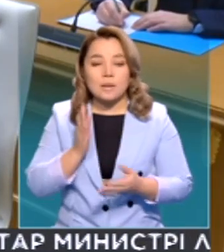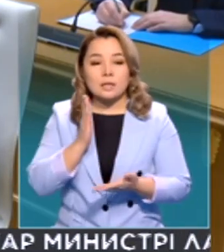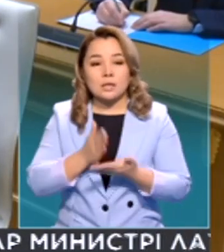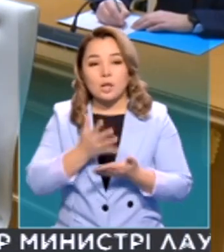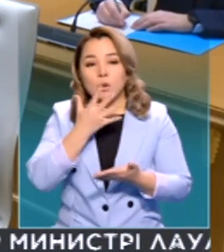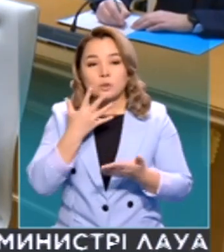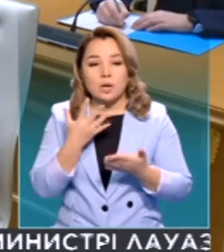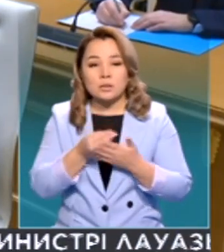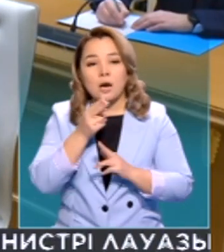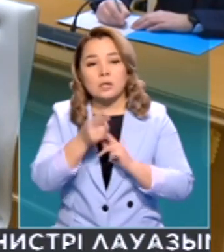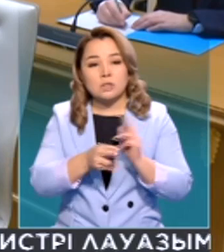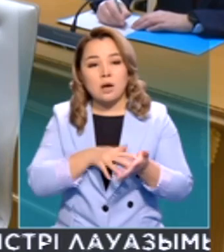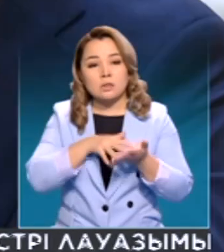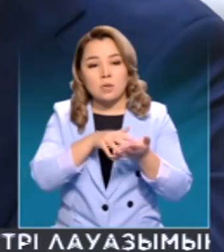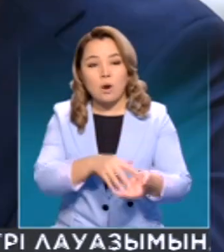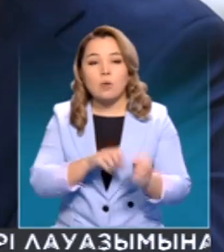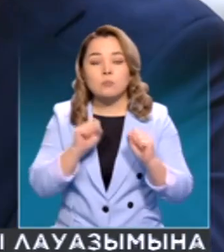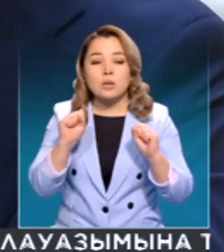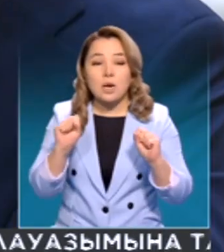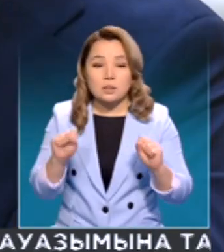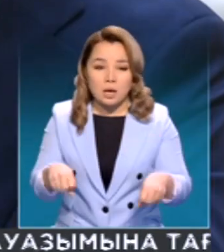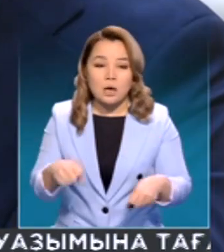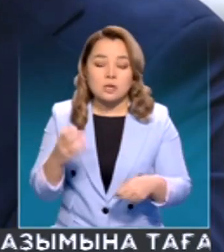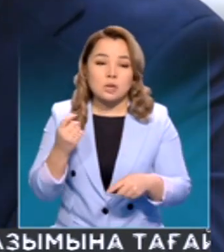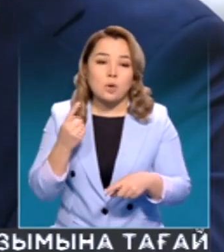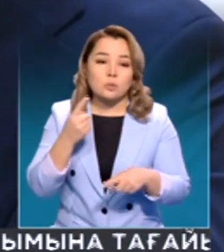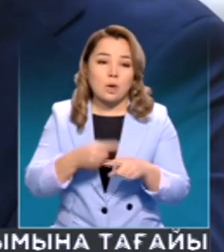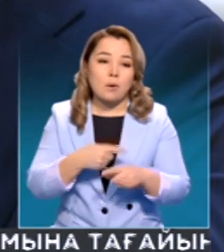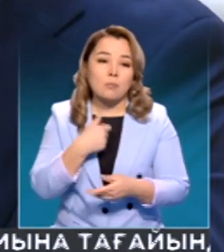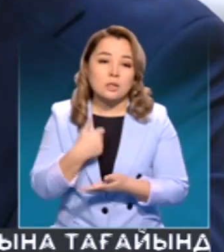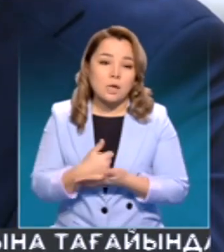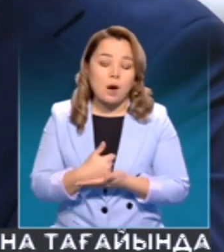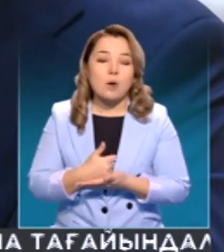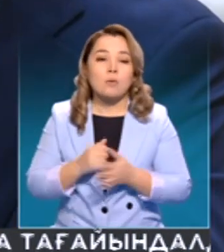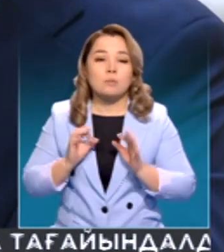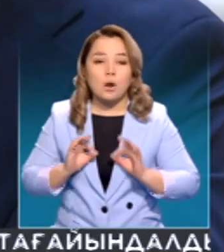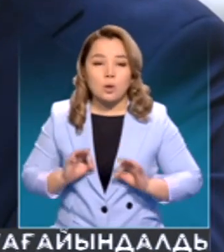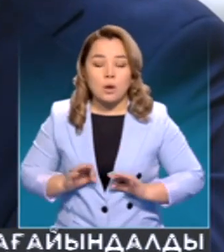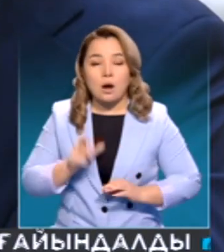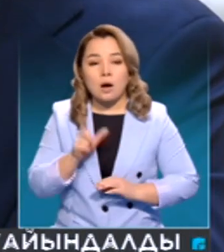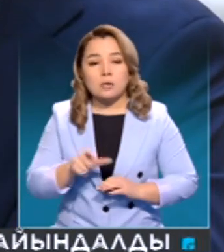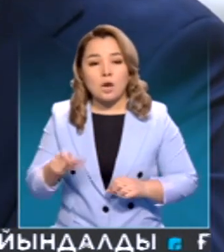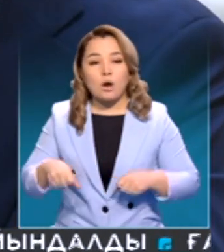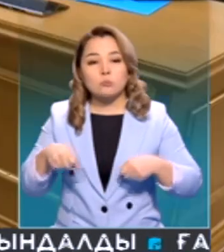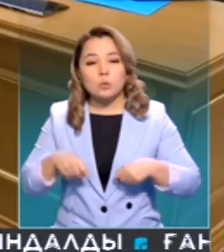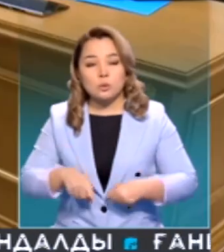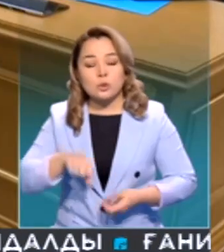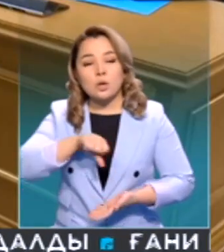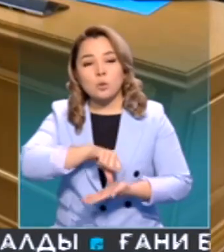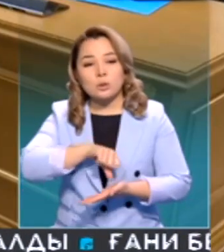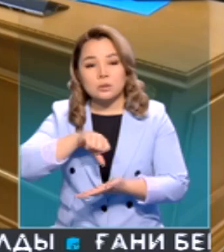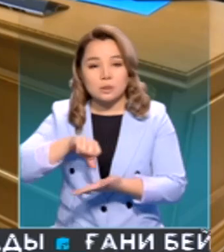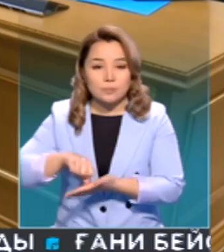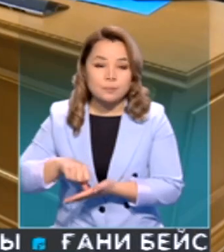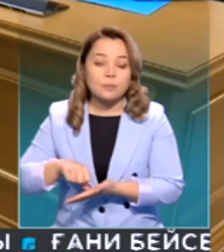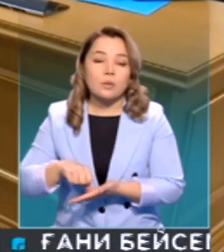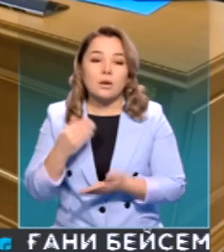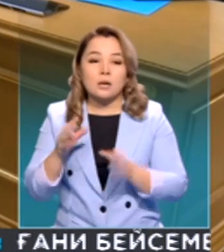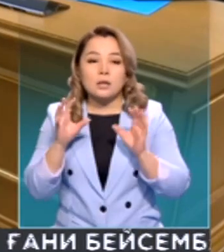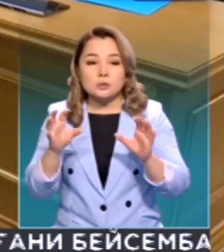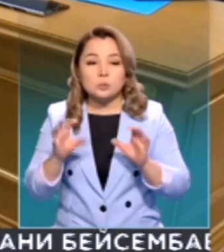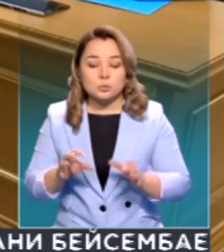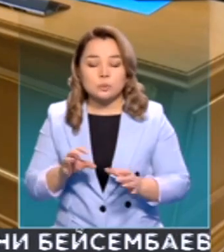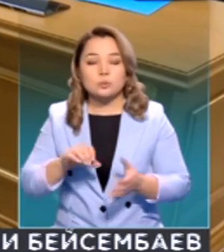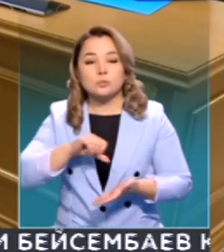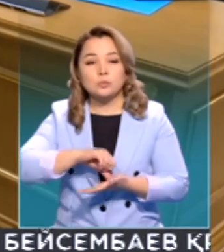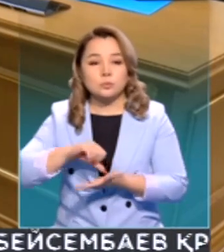өздері шағымдана алады. Сонымен қатар, бас прокурор және адам құқықтары жөніндегі уәкілде Конституциялық